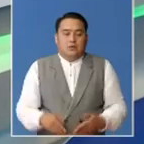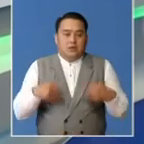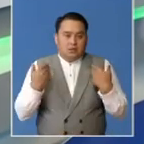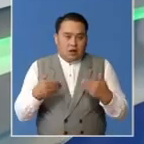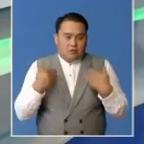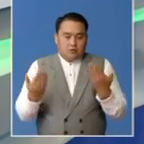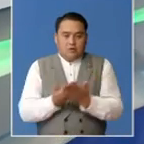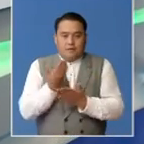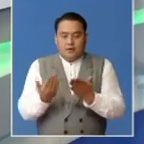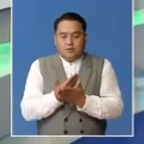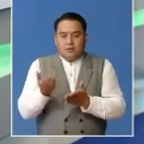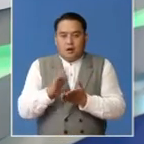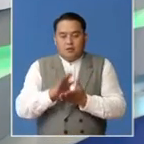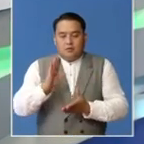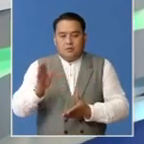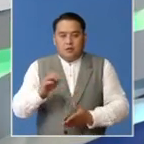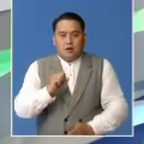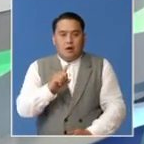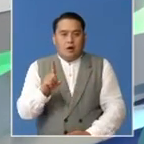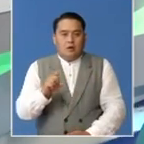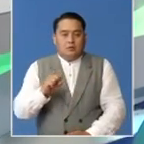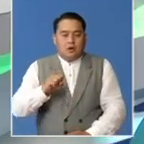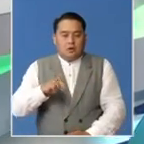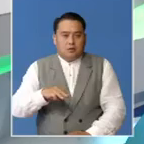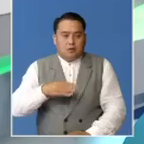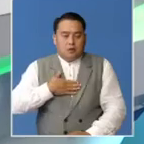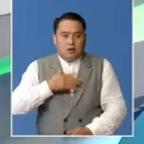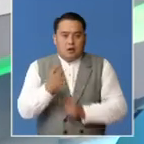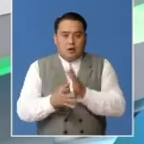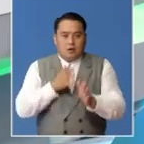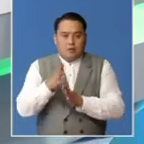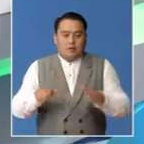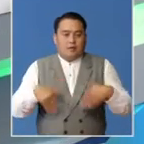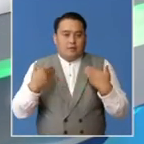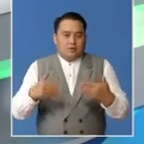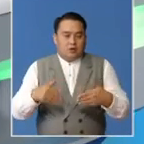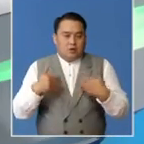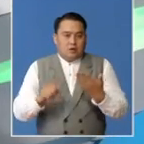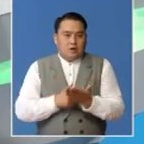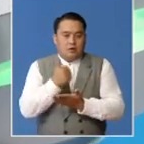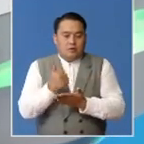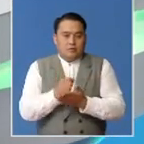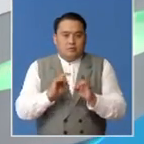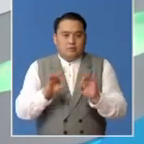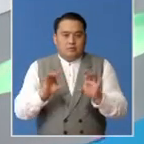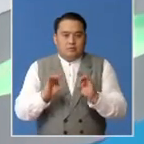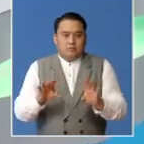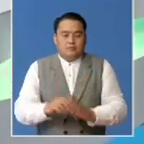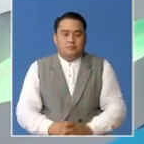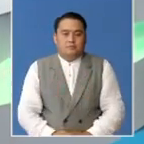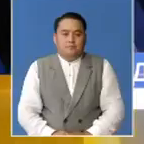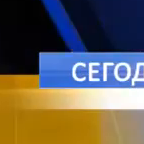Добрый вечер. О главных событиях дня расскажем вам я, Азат Джумаханов, и сурдоперевод моего коллеги Марата Жумабекова. Смотрите в выпуске.